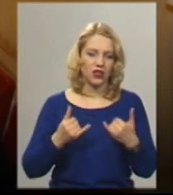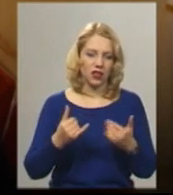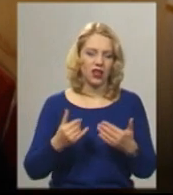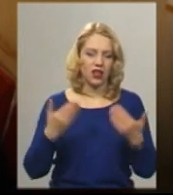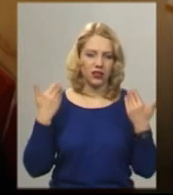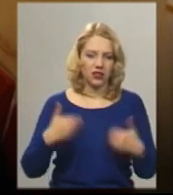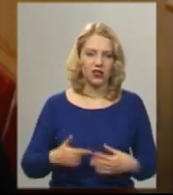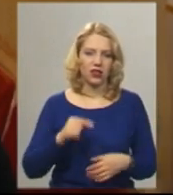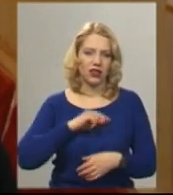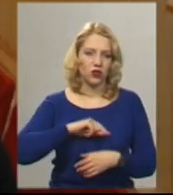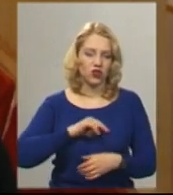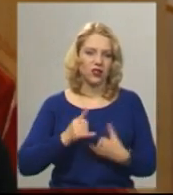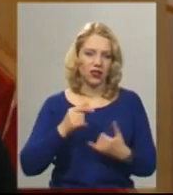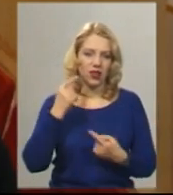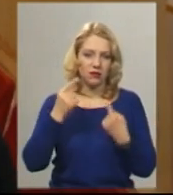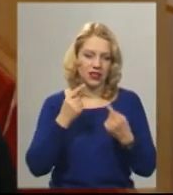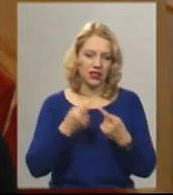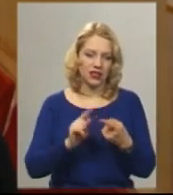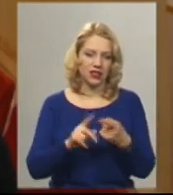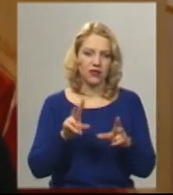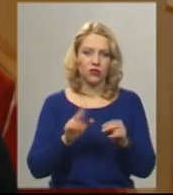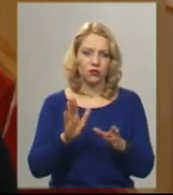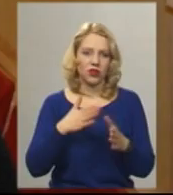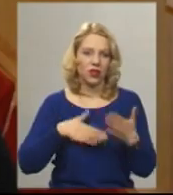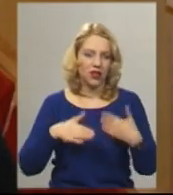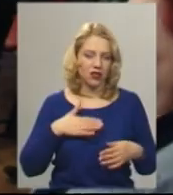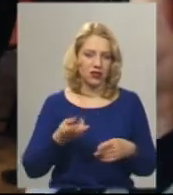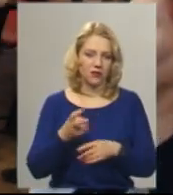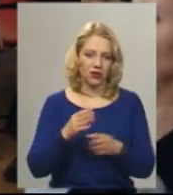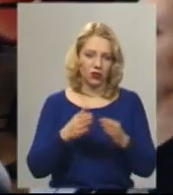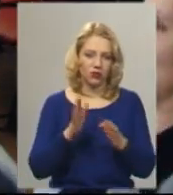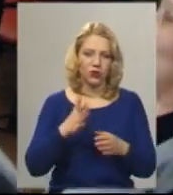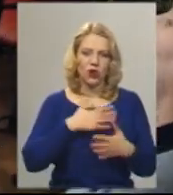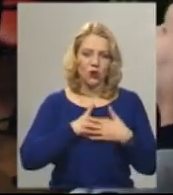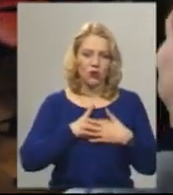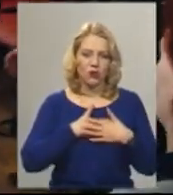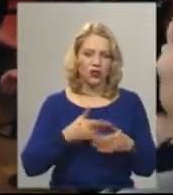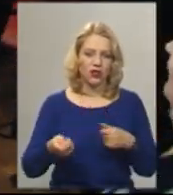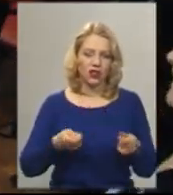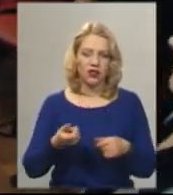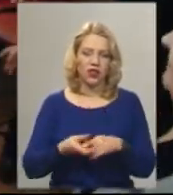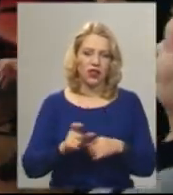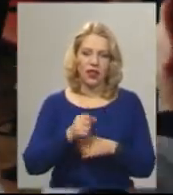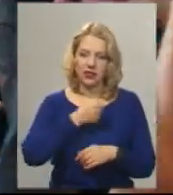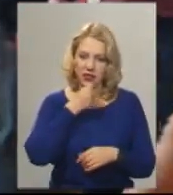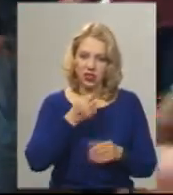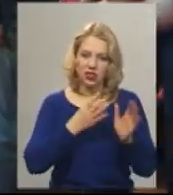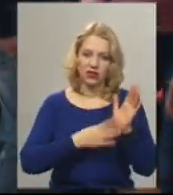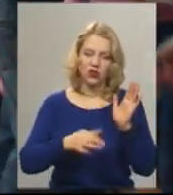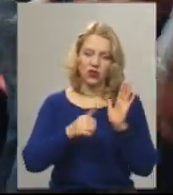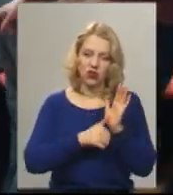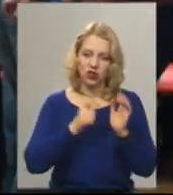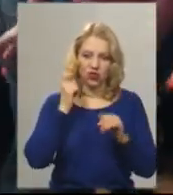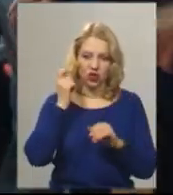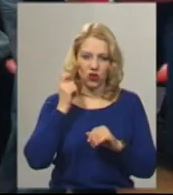для психіки. І ви прийдете радісні додому, ви побуваєте в оточенні любителів танцю. Найстаршій учасниці ретро-вечірки було 96 років,